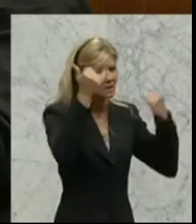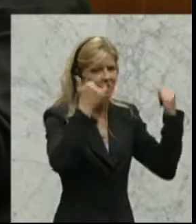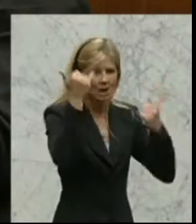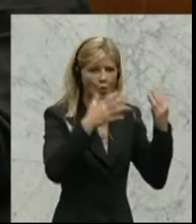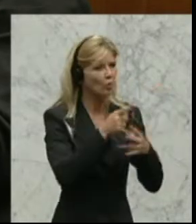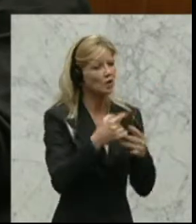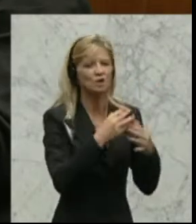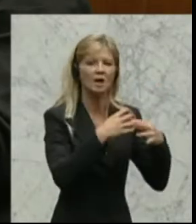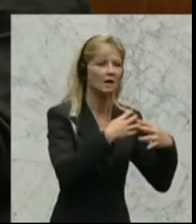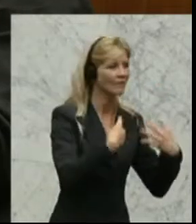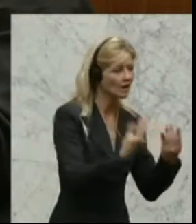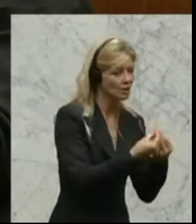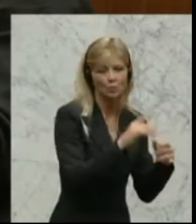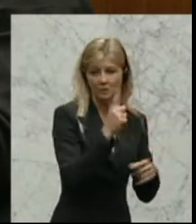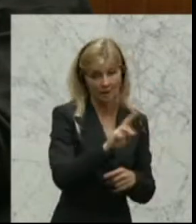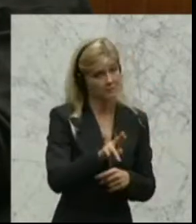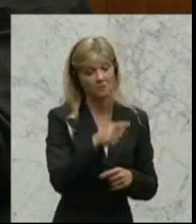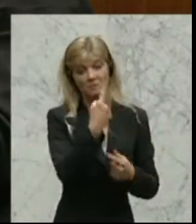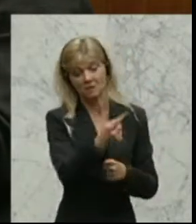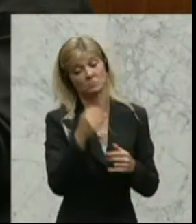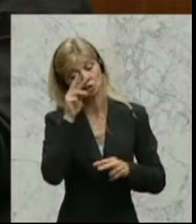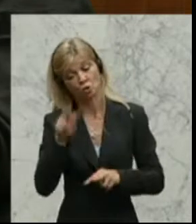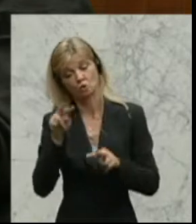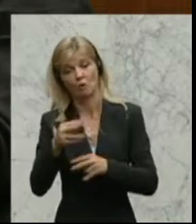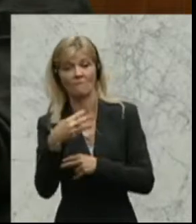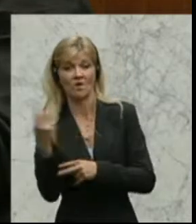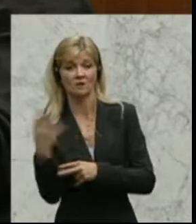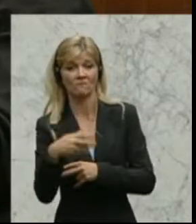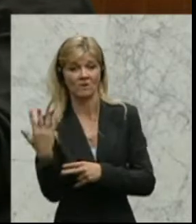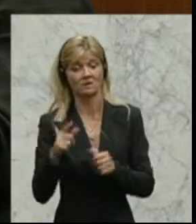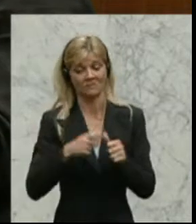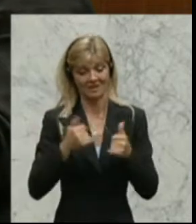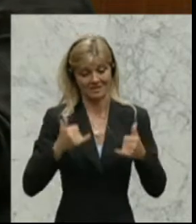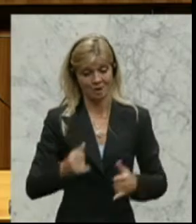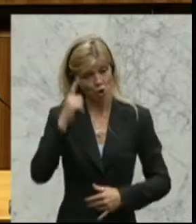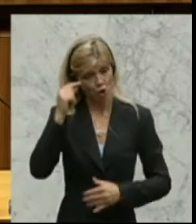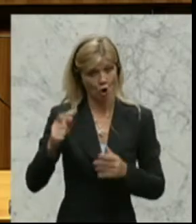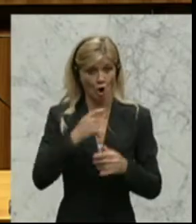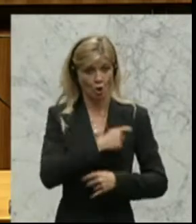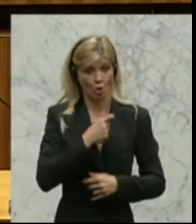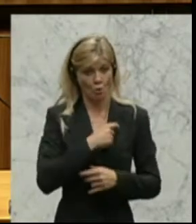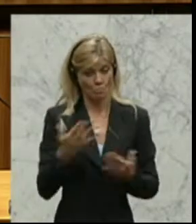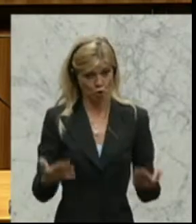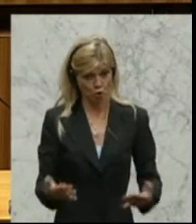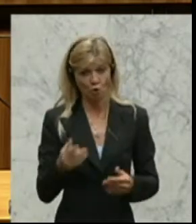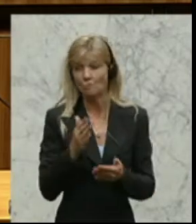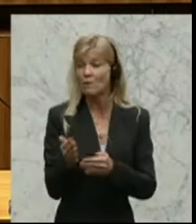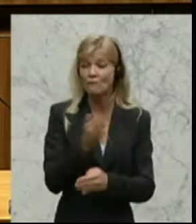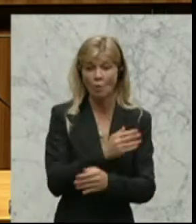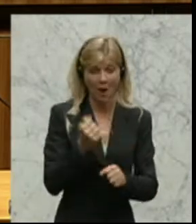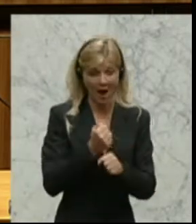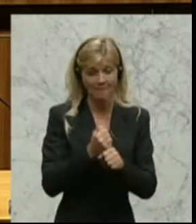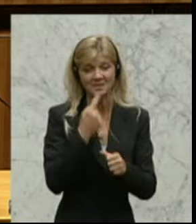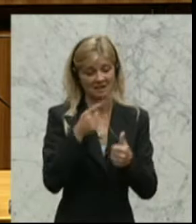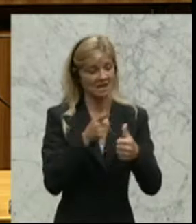wenn Sie jetzt, bevor schon diese Steuerreformkommission zu arbeiten beginnt, Denkverbote erteilen, das darf es nicht geben, das darf es nicht geben,